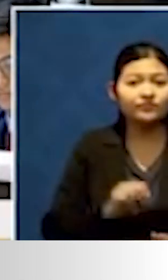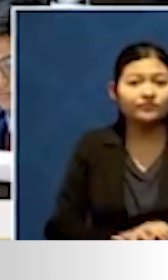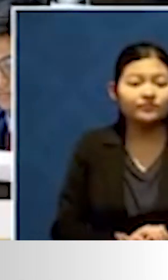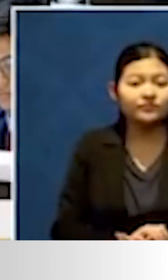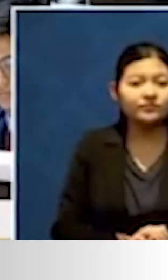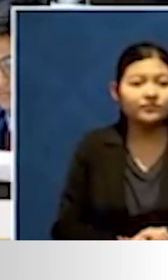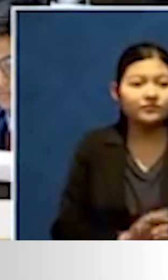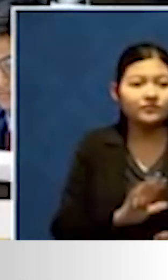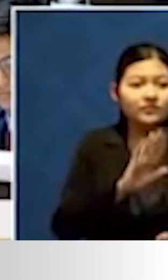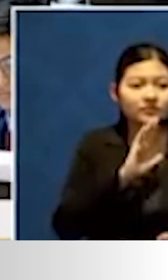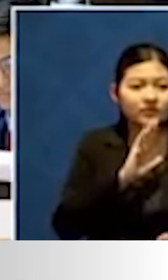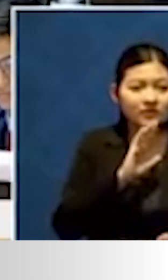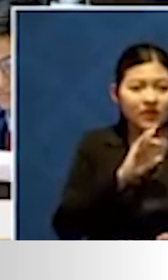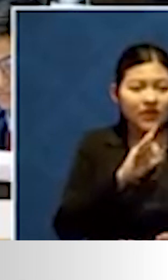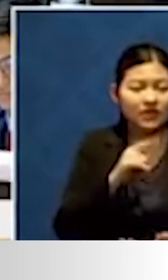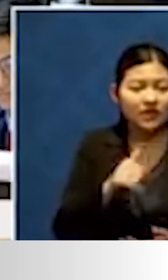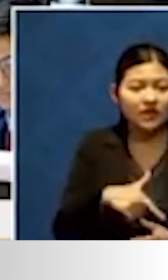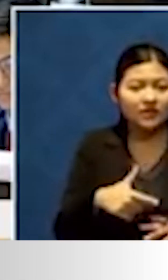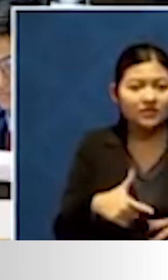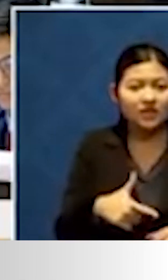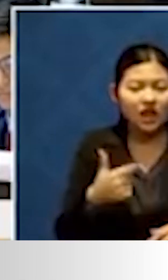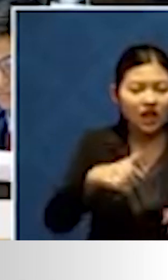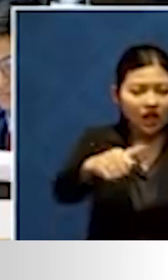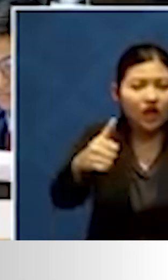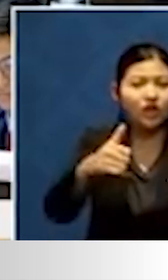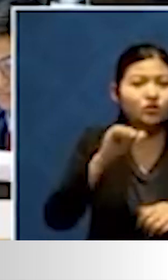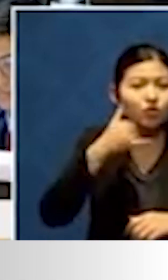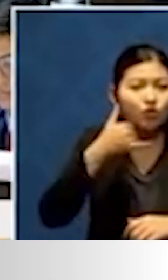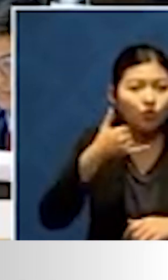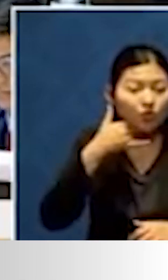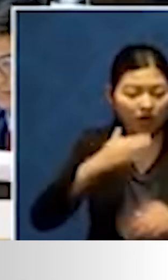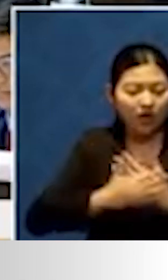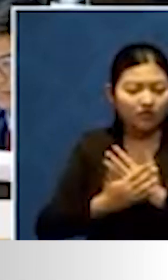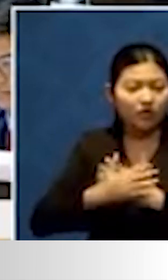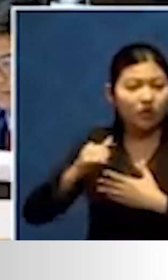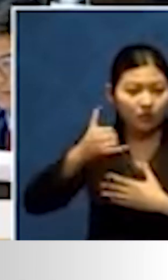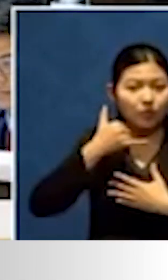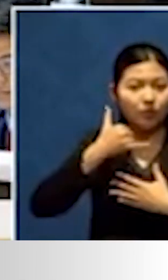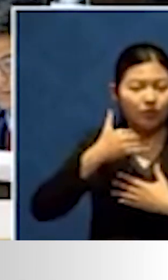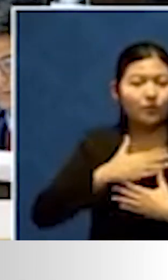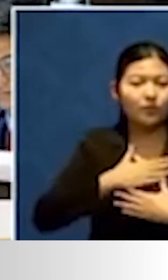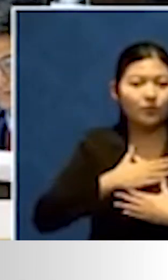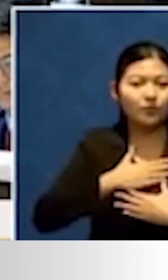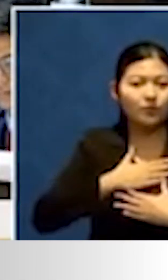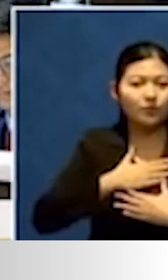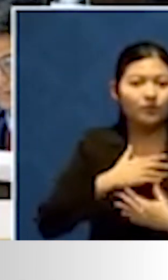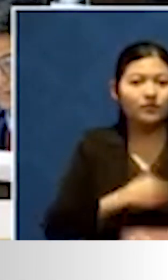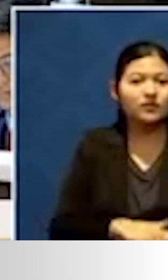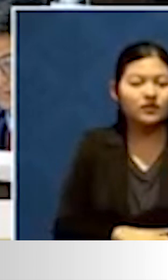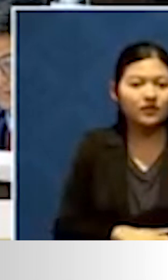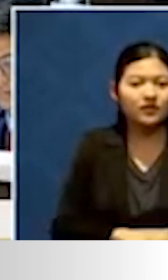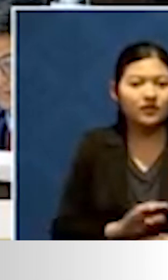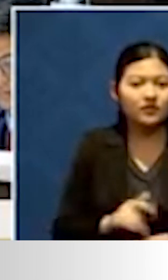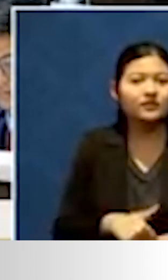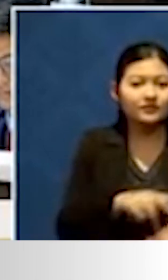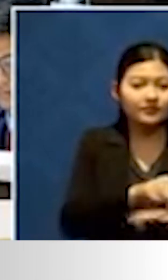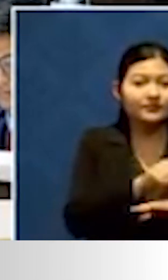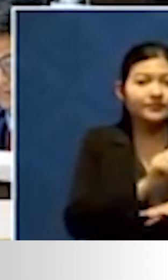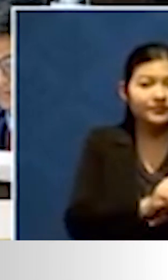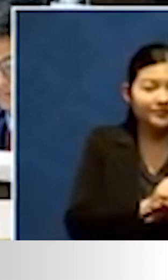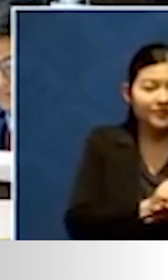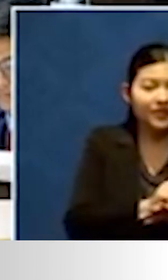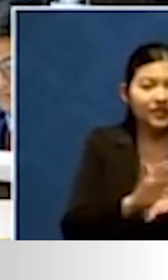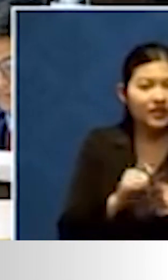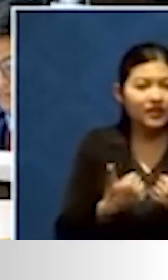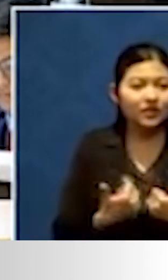การเป็นสมาชิกพรรครวมทั้งไม่ได้เป็นลักษณะต้องห้ามของการเป็นส.ส.ที่รัฐธรรมนูญกำหนดเป็นเหตุให้กกต.ยื่นคำร้องต่อศาลรัฐธรรม